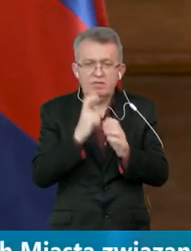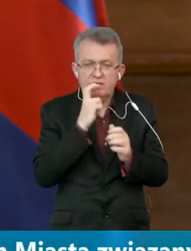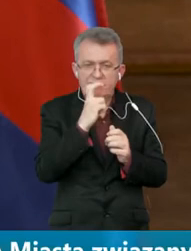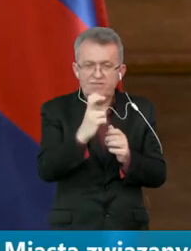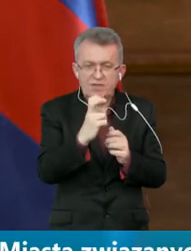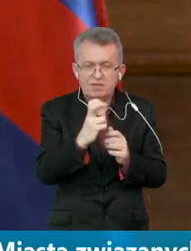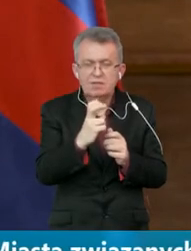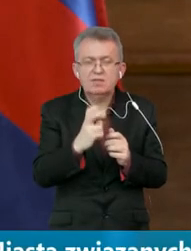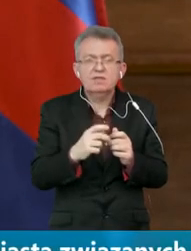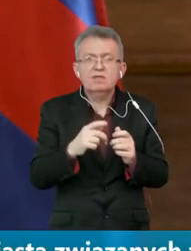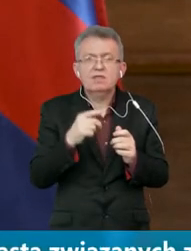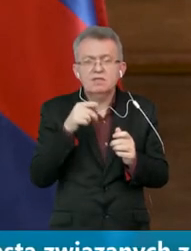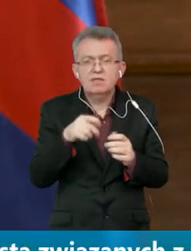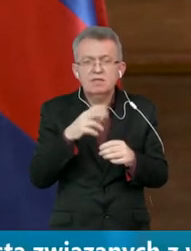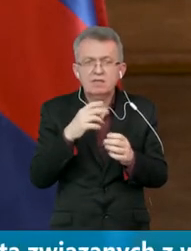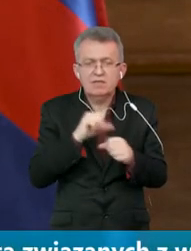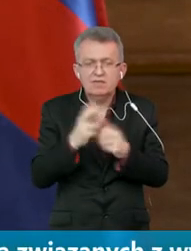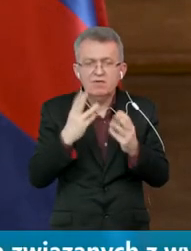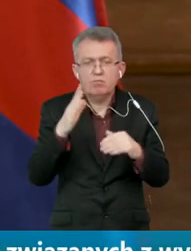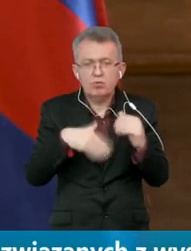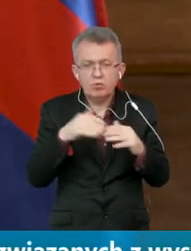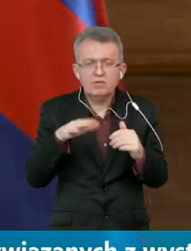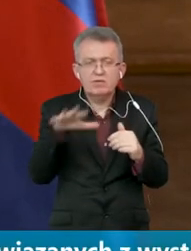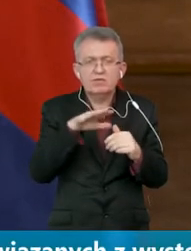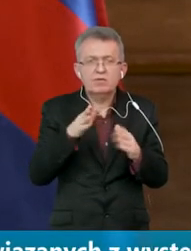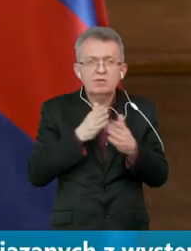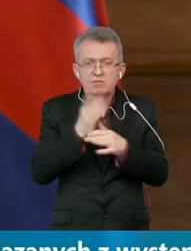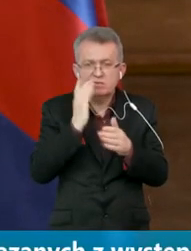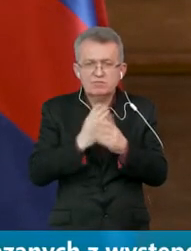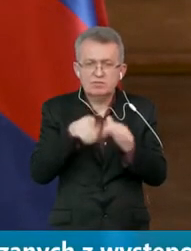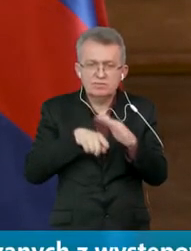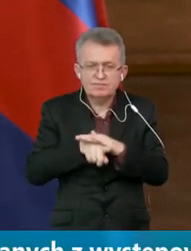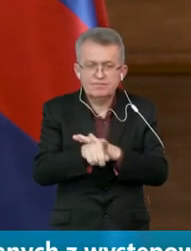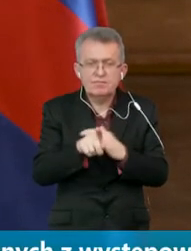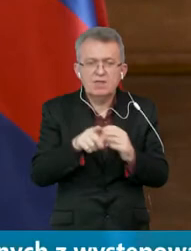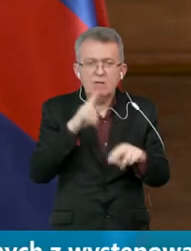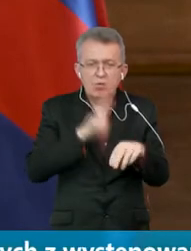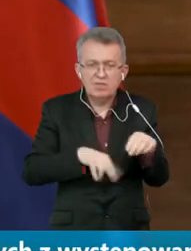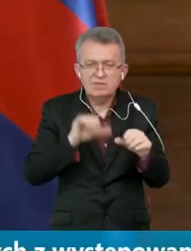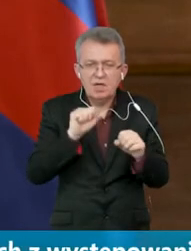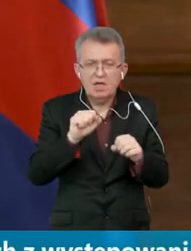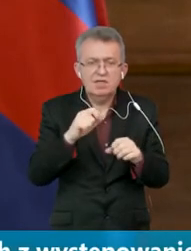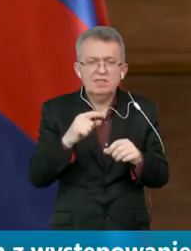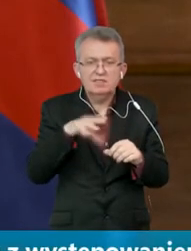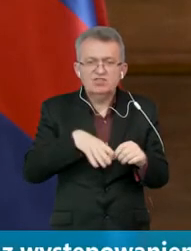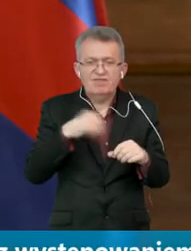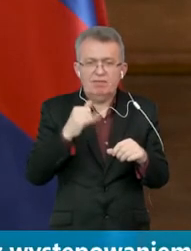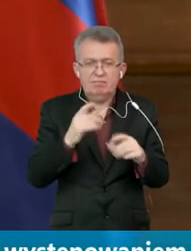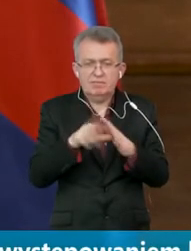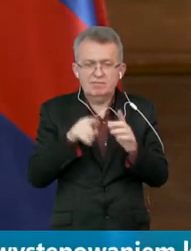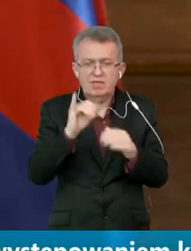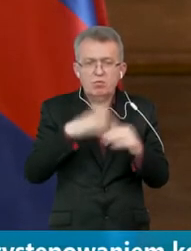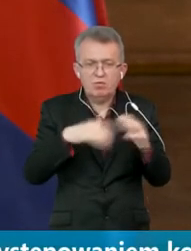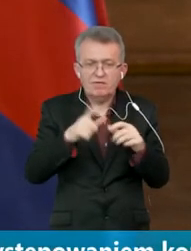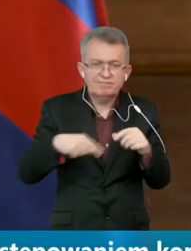tramwajową. I oczywiście jest to droga ważna z punktu widzenia budowy przeprawy tunelowej pomiędzy Policami a miejscowością Święte i budową